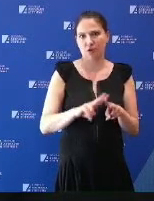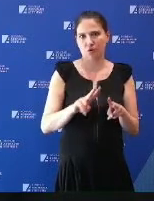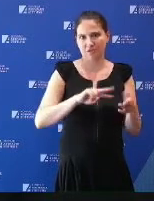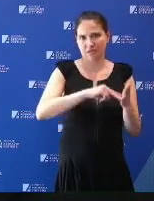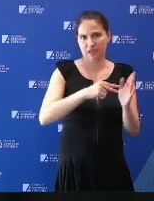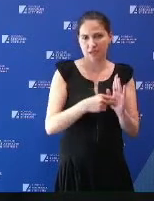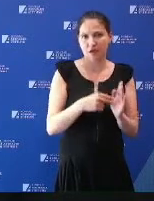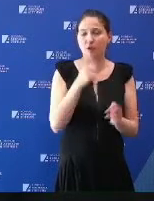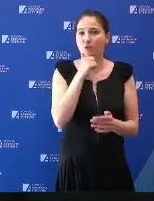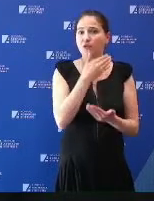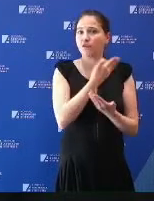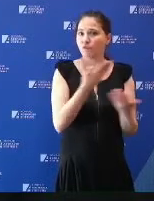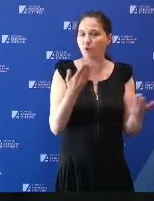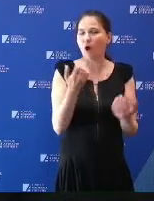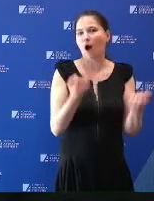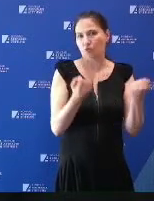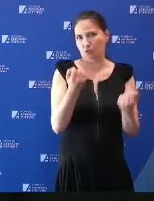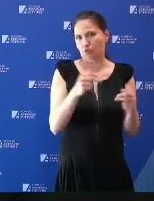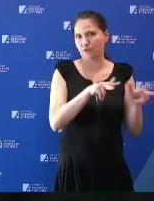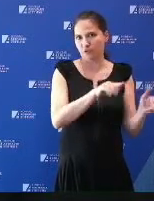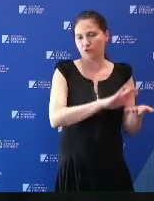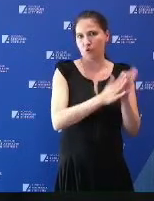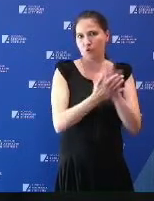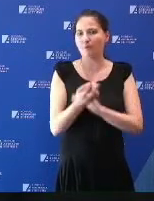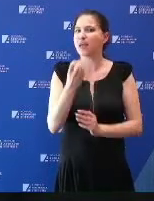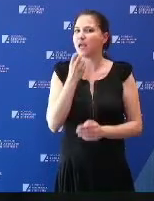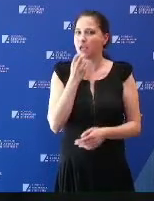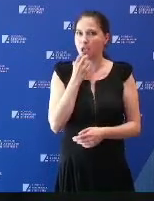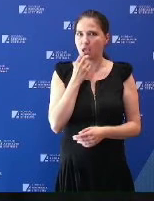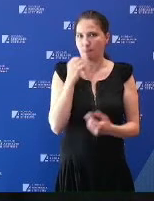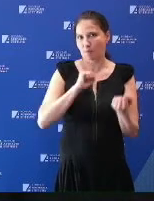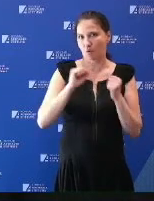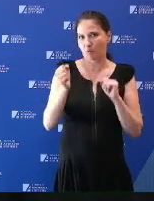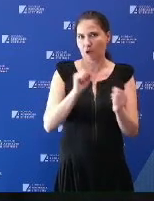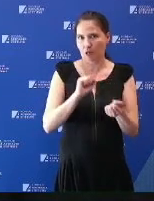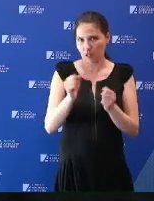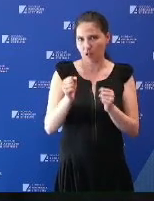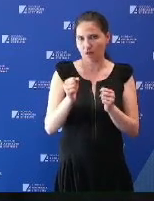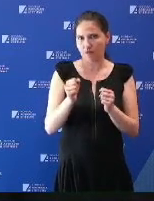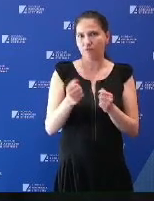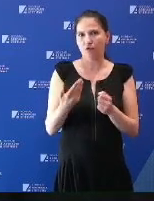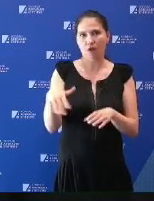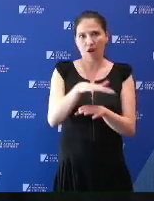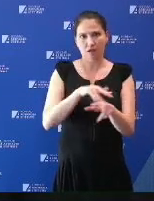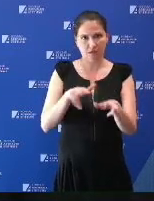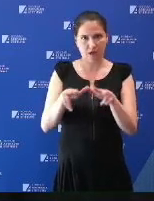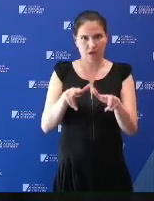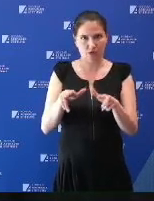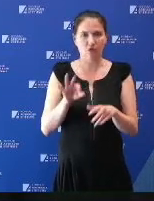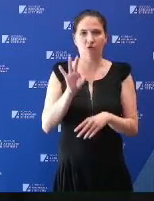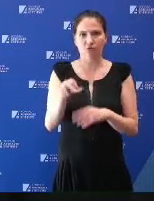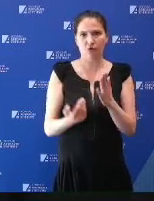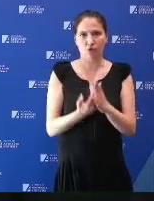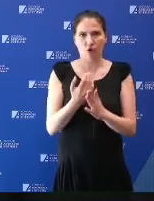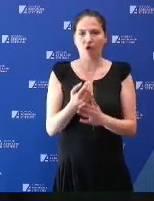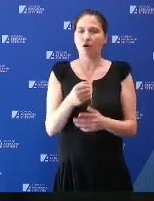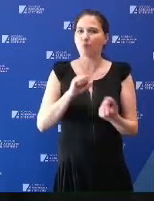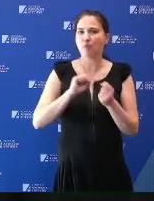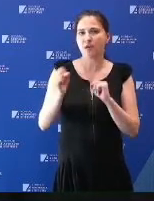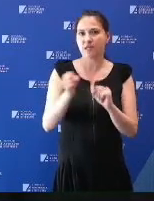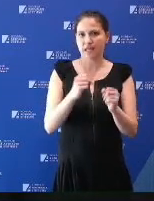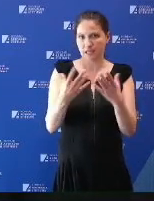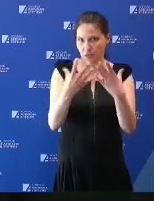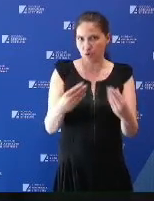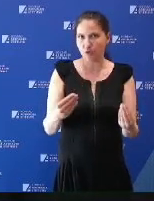der Automobilwirtschaft, ging es dann zur E-Mobile BW, der Landesagentur für neue